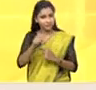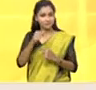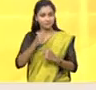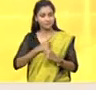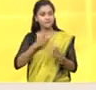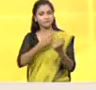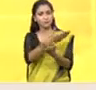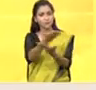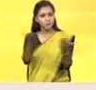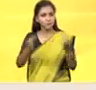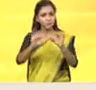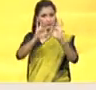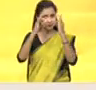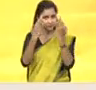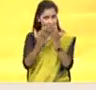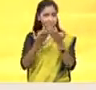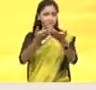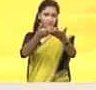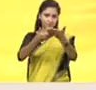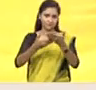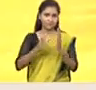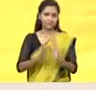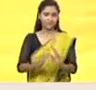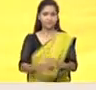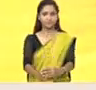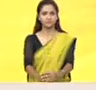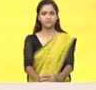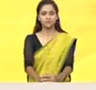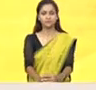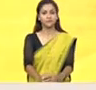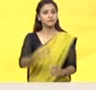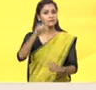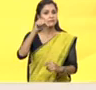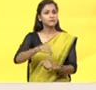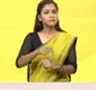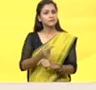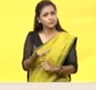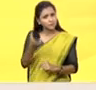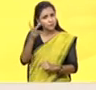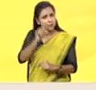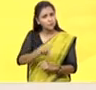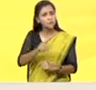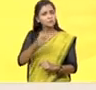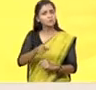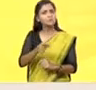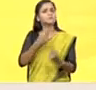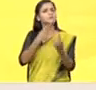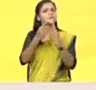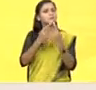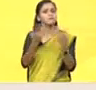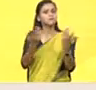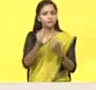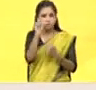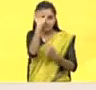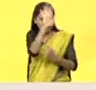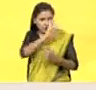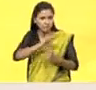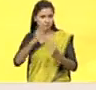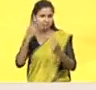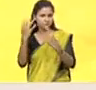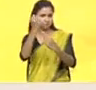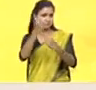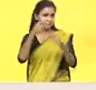मेरे सभी परिवारजनों का स्वागत है। आज एक बार फिर बात होगी देश की उपलब्धियों